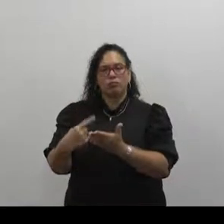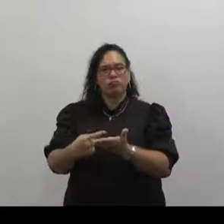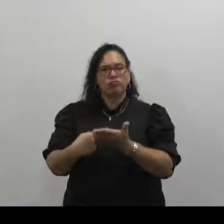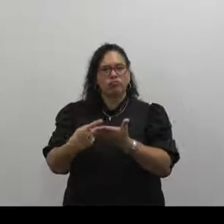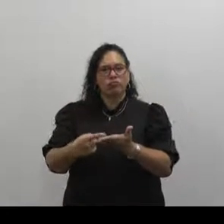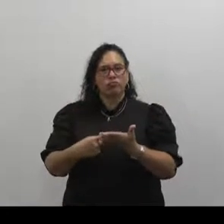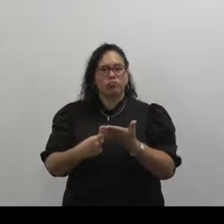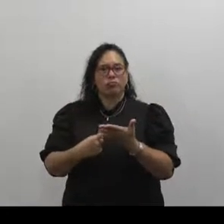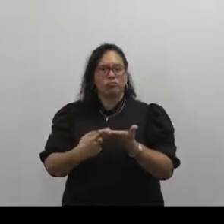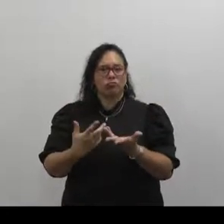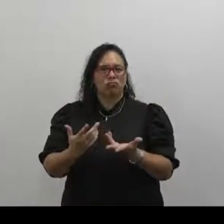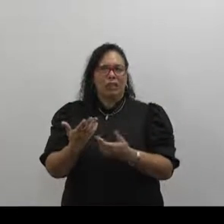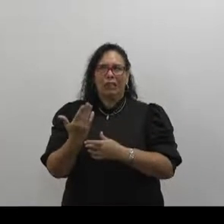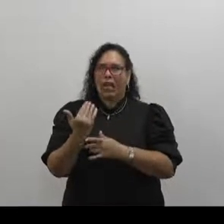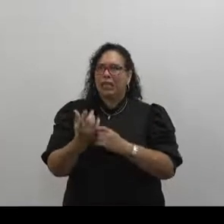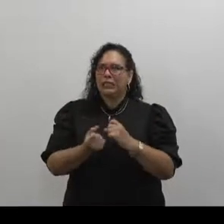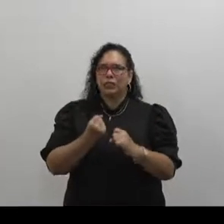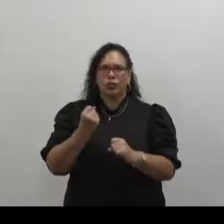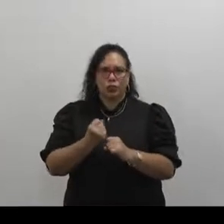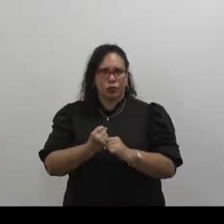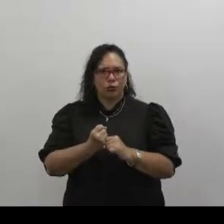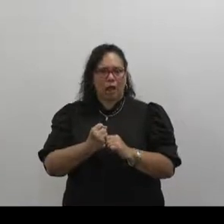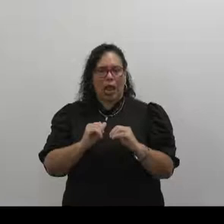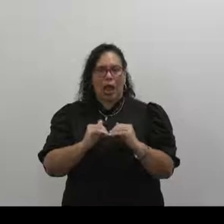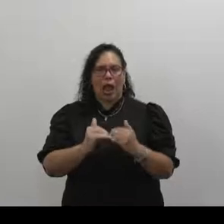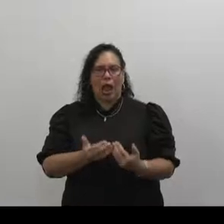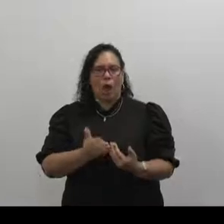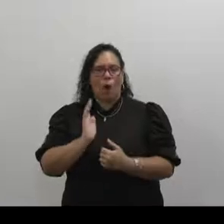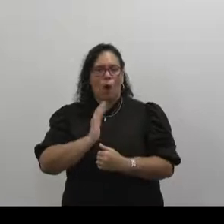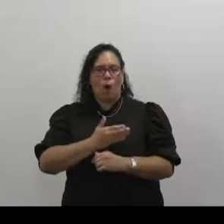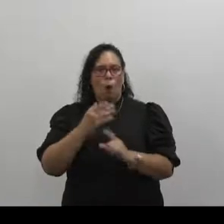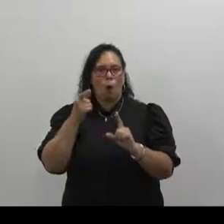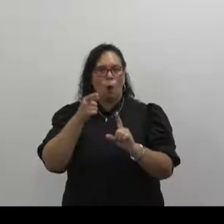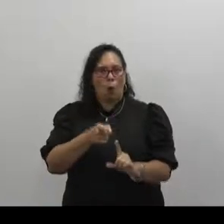nị đạc đàm tôn ôm bì nè rõ nập hiếp á ná